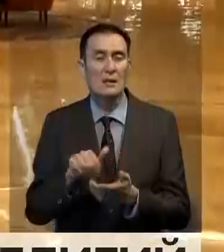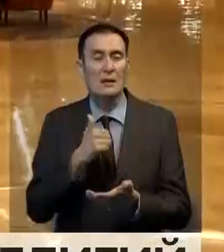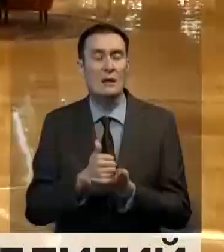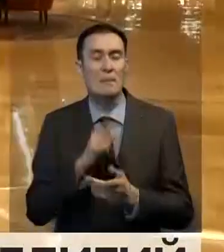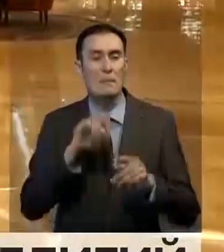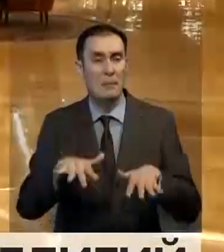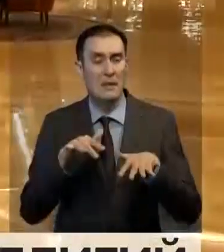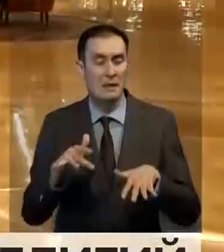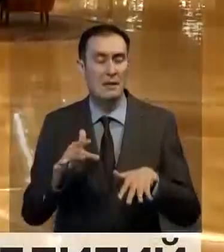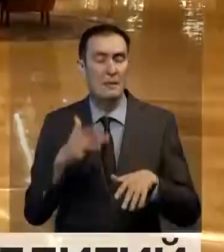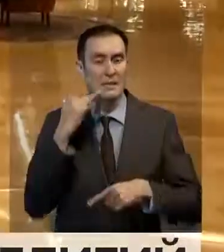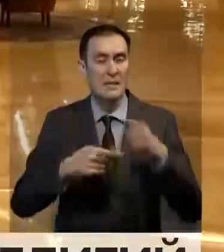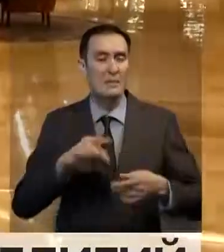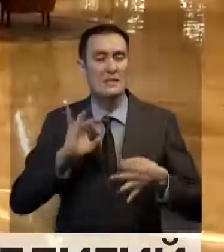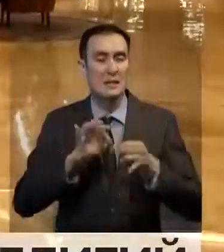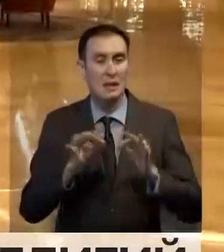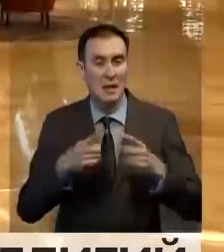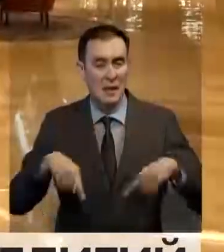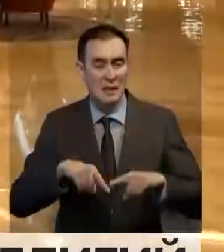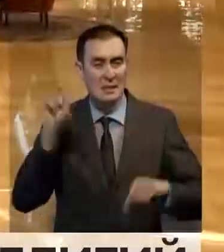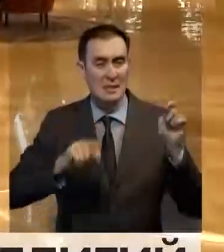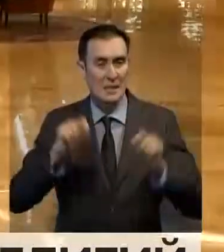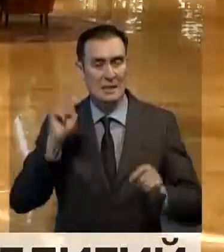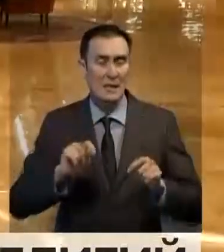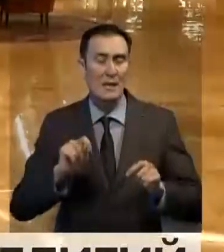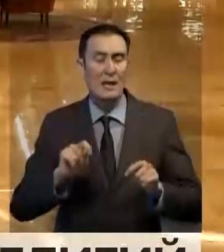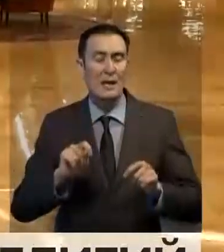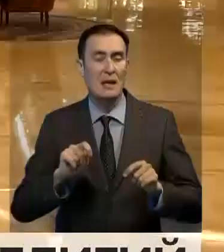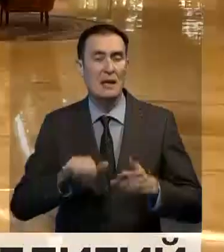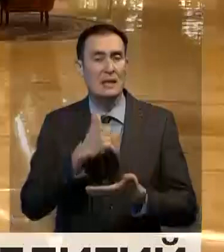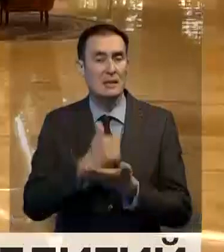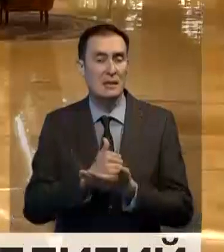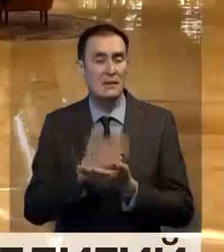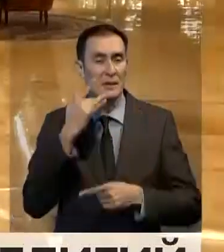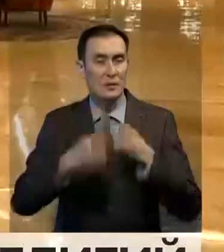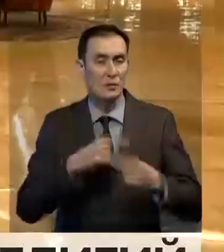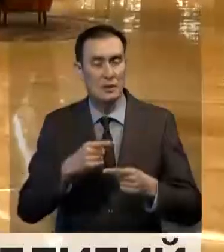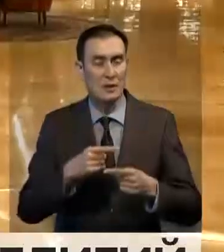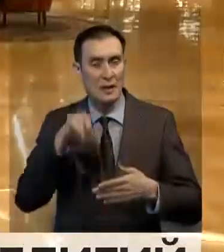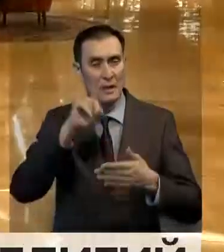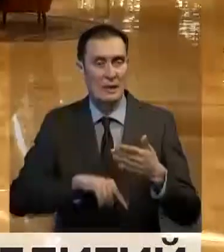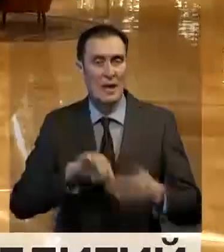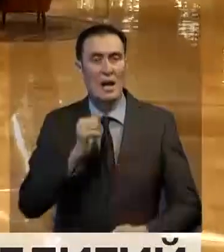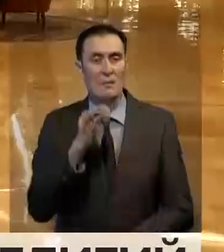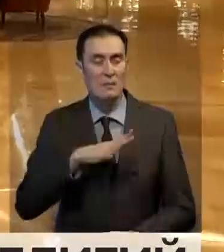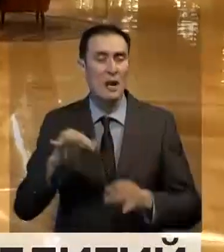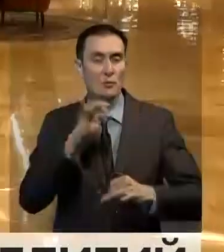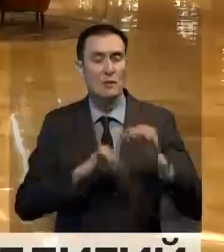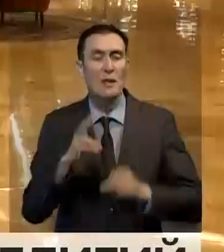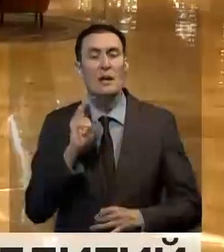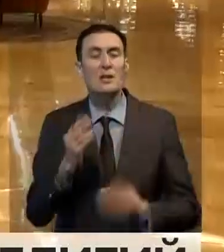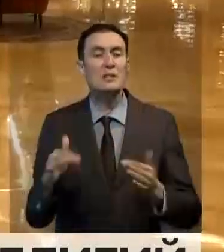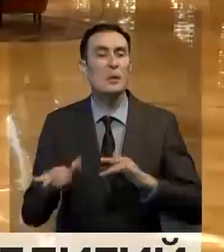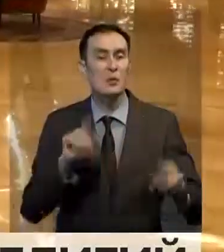парламента Казахстана, постоянным секретарем секретариата съезда лидеров мировых и традиционных религий Мауленом Ашимбаевым, стороны обсудили то, как